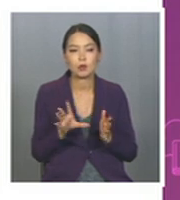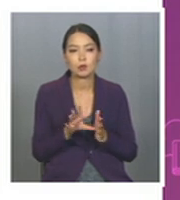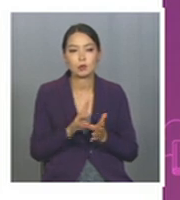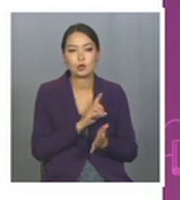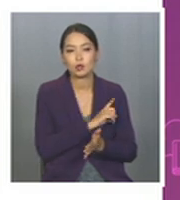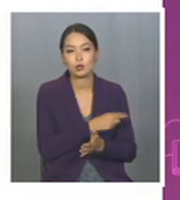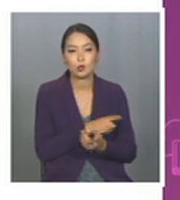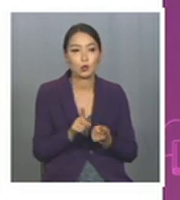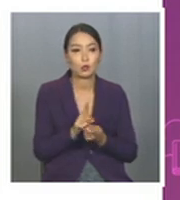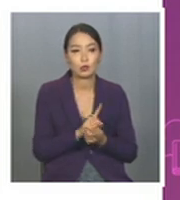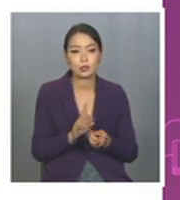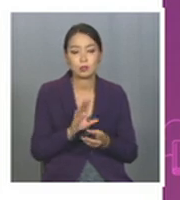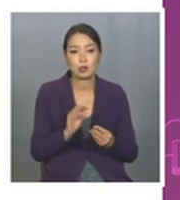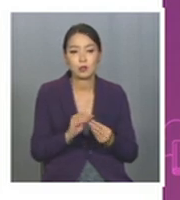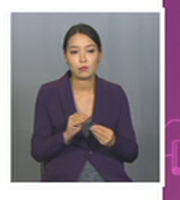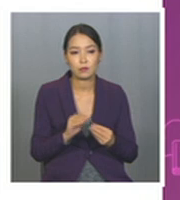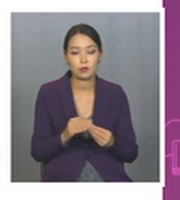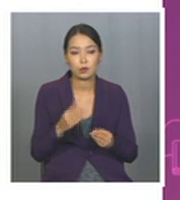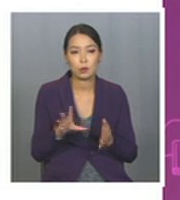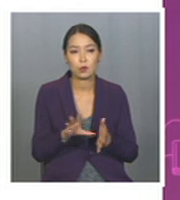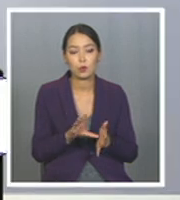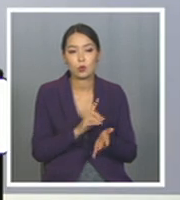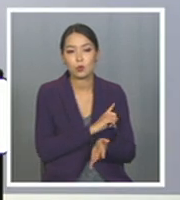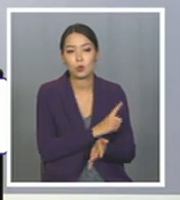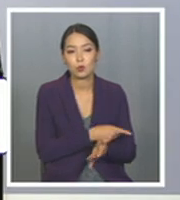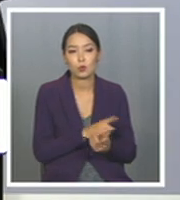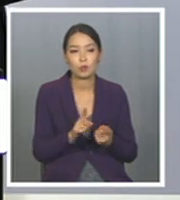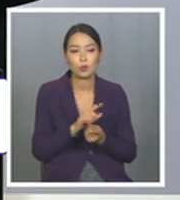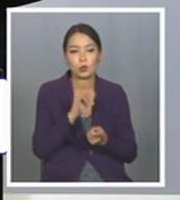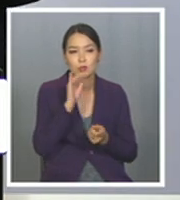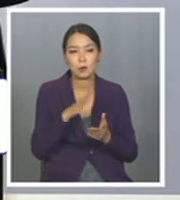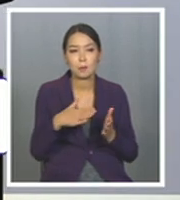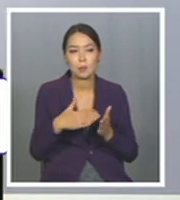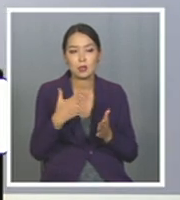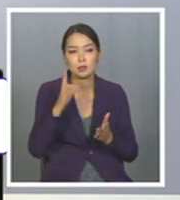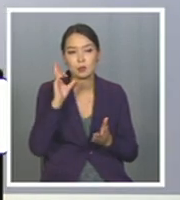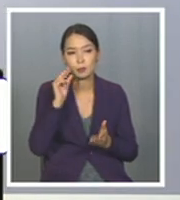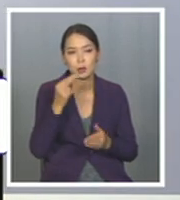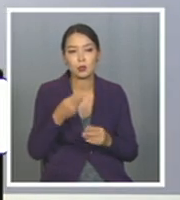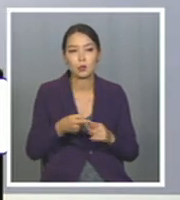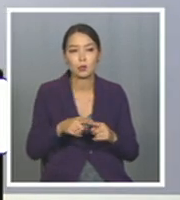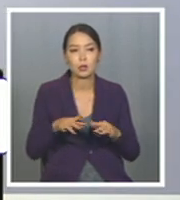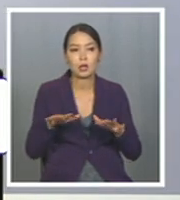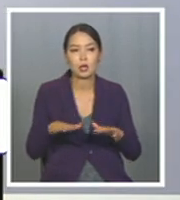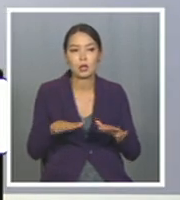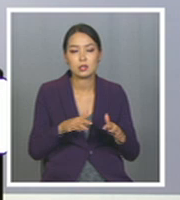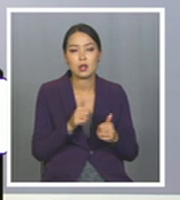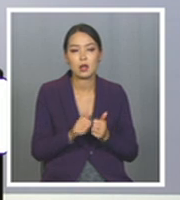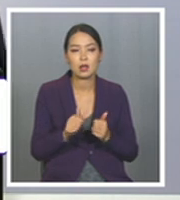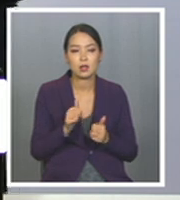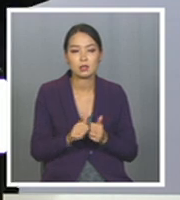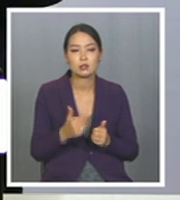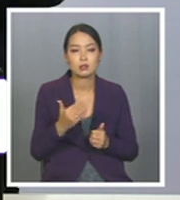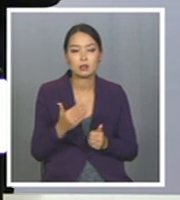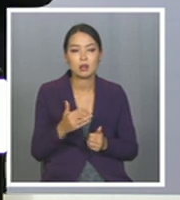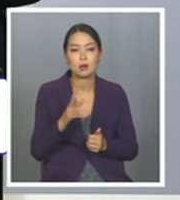өзгермейтінін. Яғни тоқ күшін өзгермейтінін білеміз, және ол максимум мәніне тең болады, және осы жерден әр кернеудің мәнін